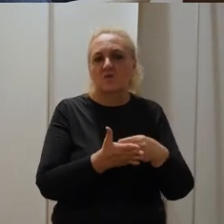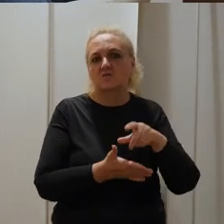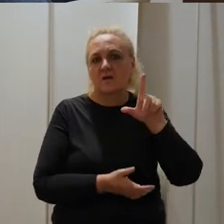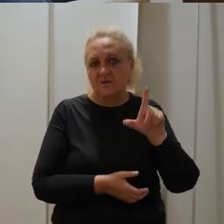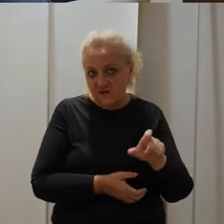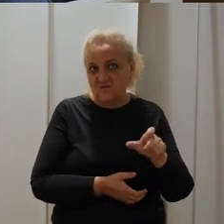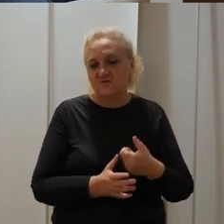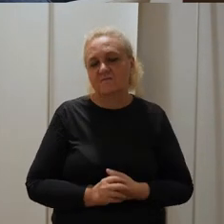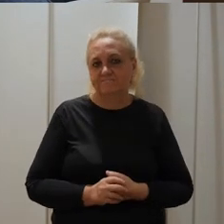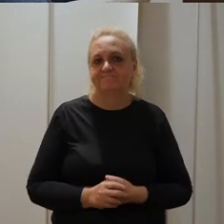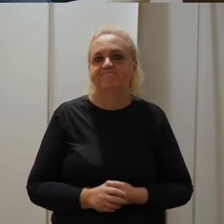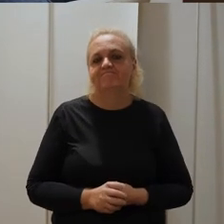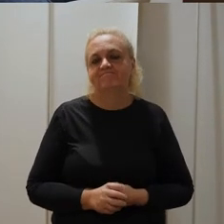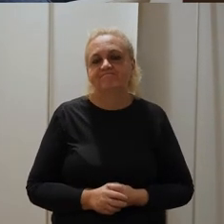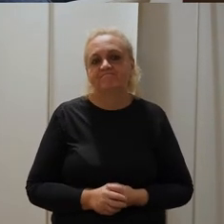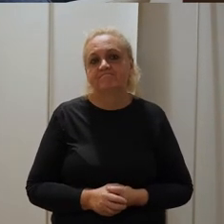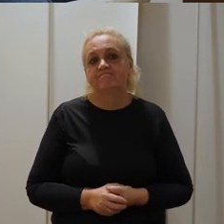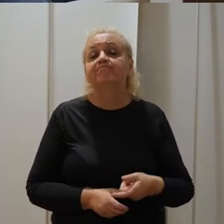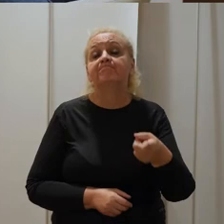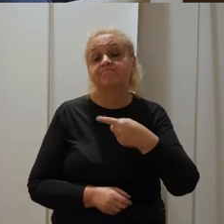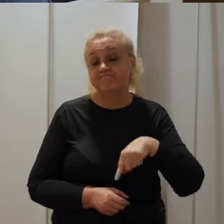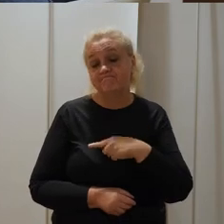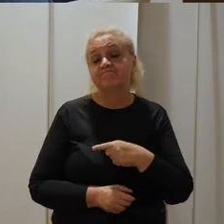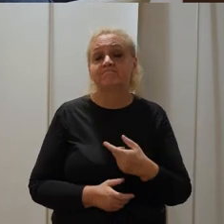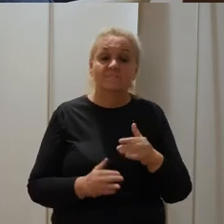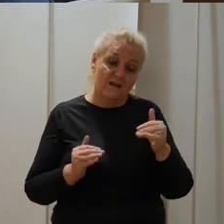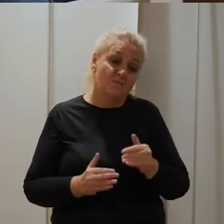200. I to jest coś,